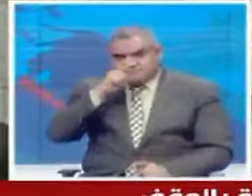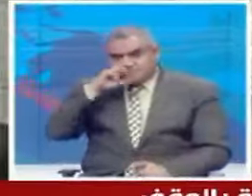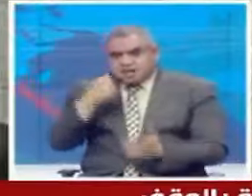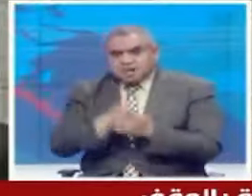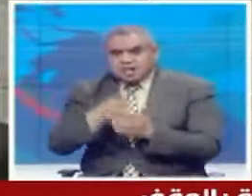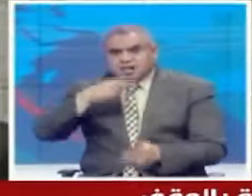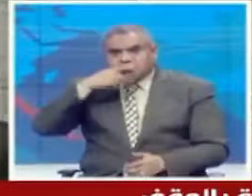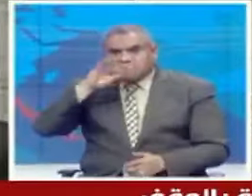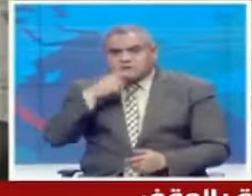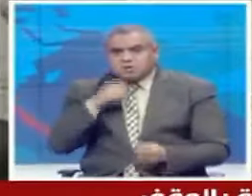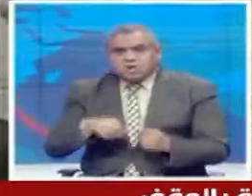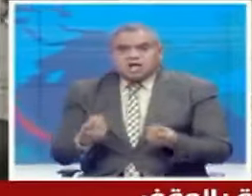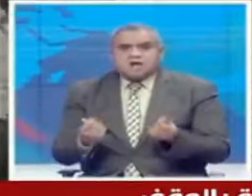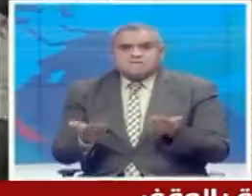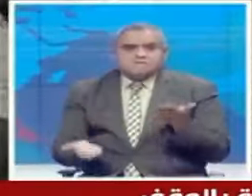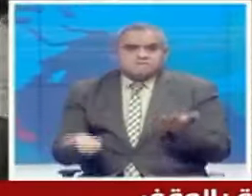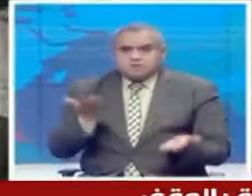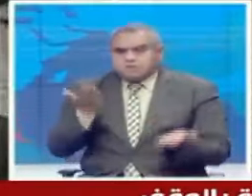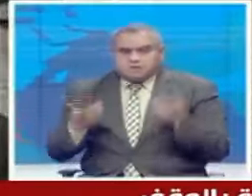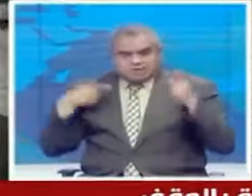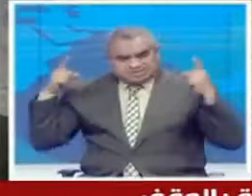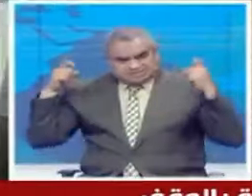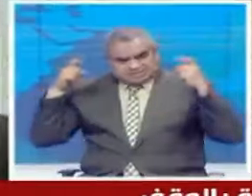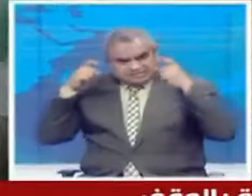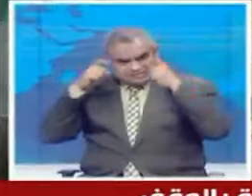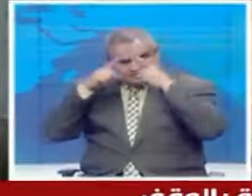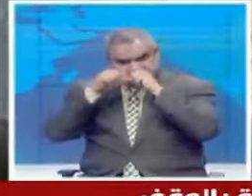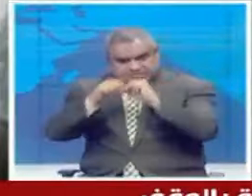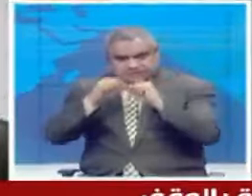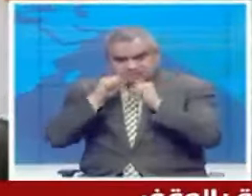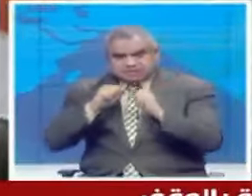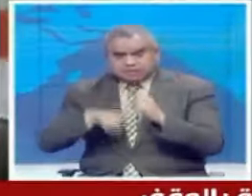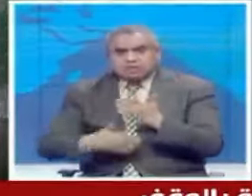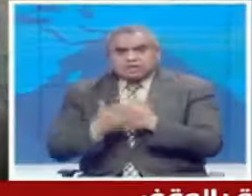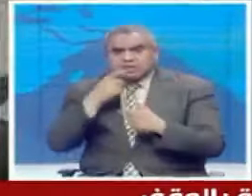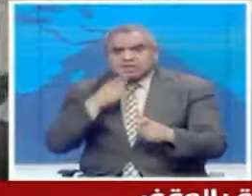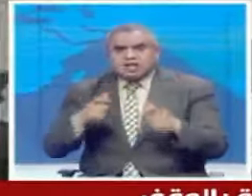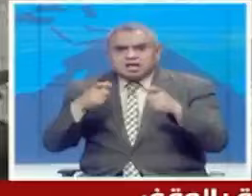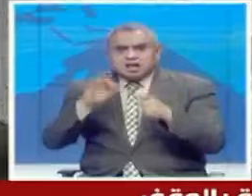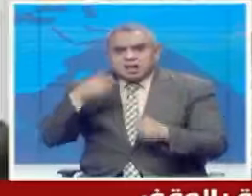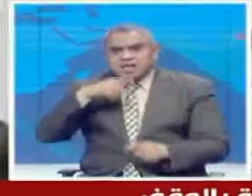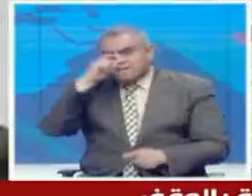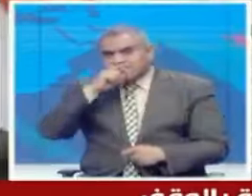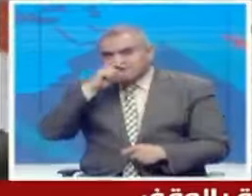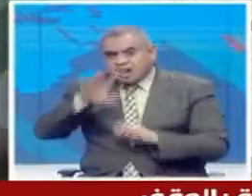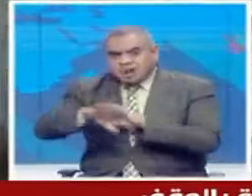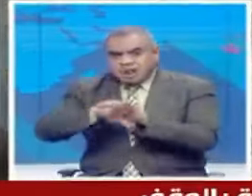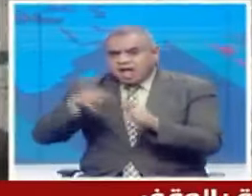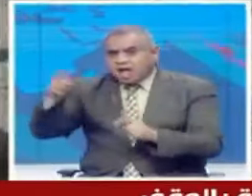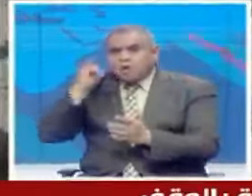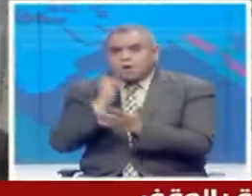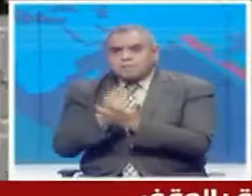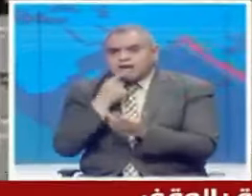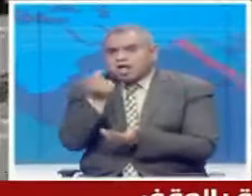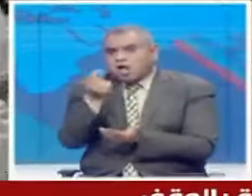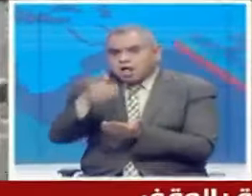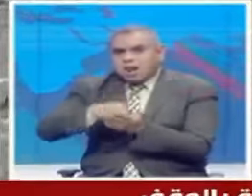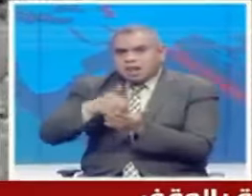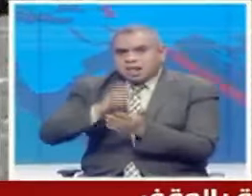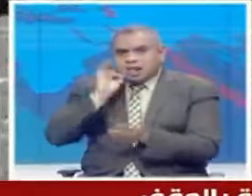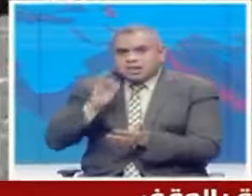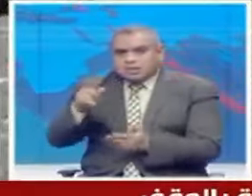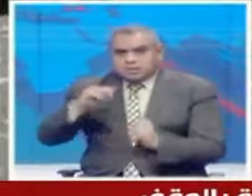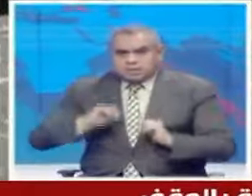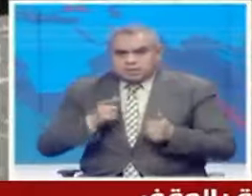بنتكلم على الغلاء وعلى الرغيف العيش، ومين هيوفر رغيف العيش الا الفلاح المصري الشاطر المجتهد. وجود